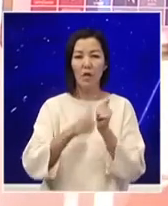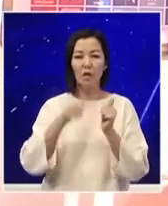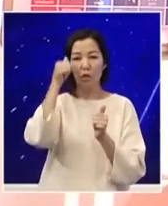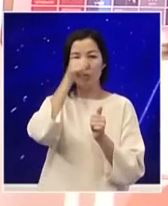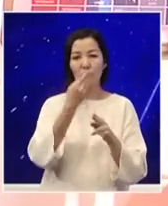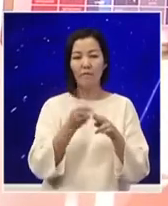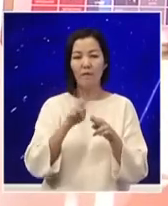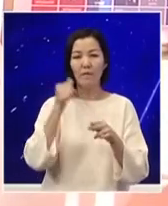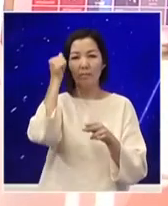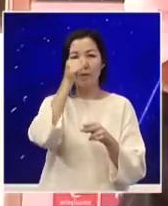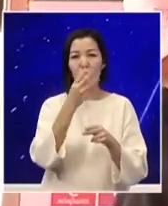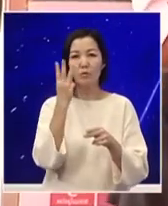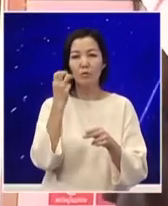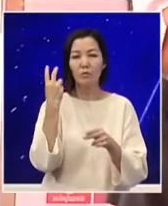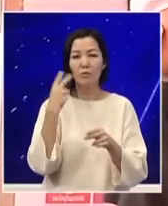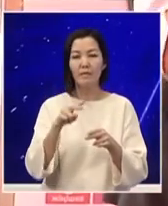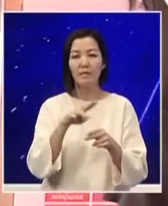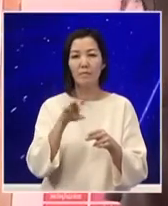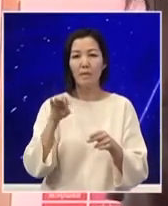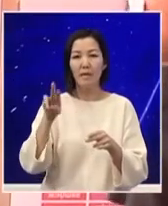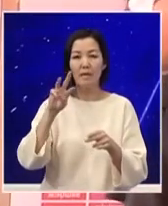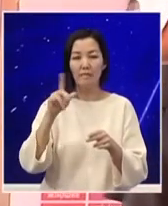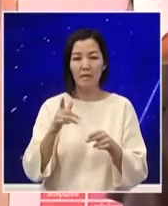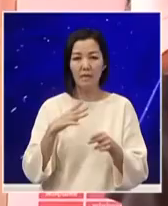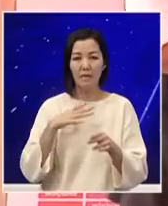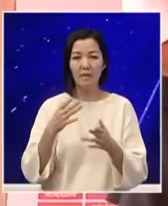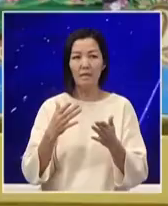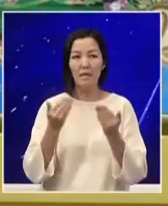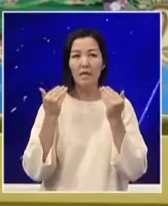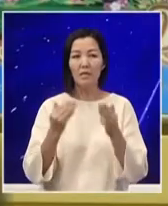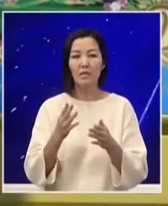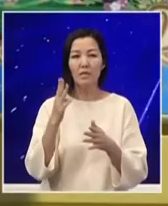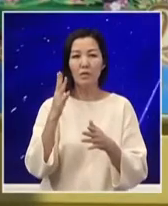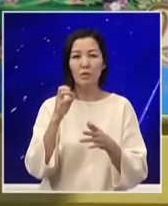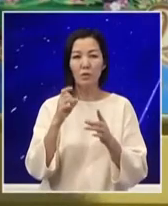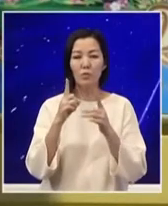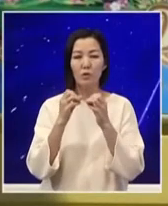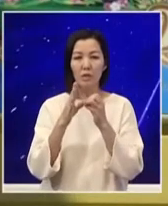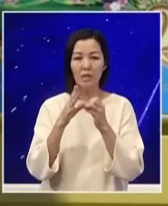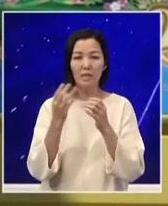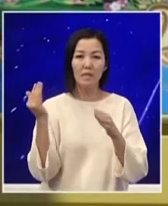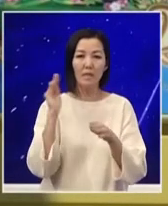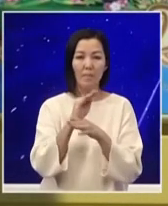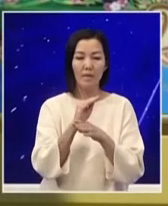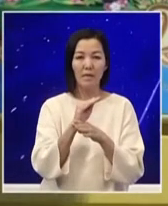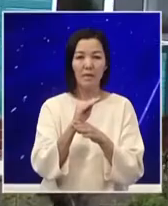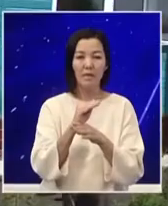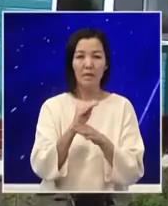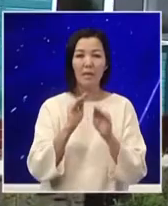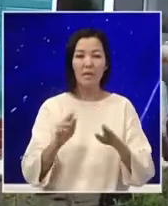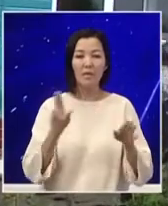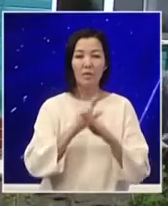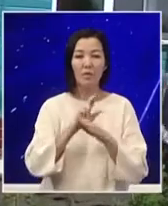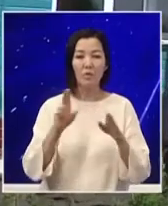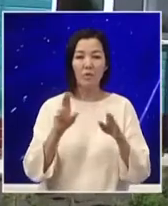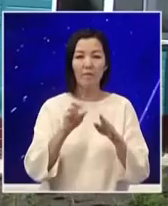году оно составляет свыше 320 миллиардов тенге, что больше прошлого года на 114 миллиардов. В области решаются вопросы охвата детей дошкольным воспитанием,